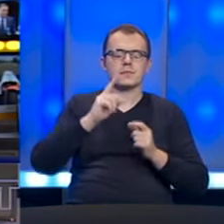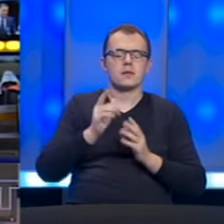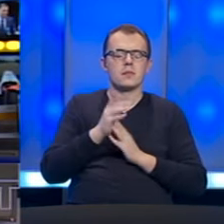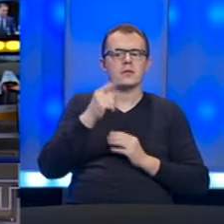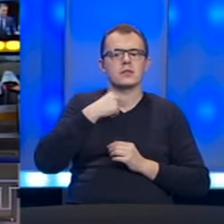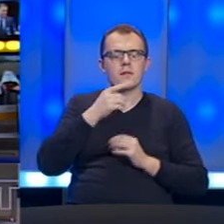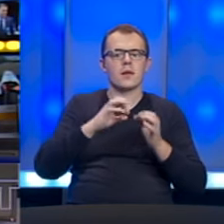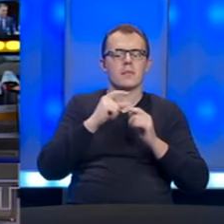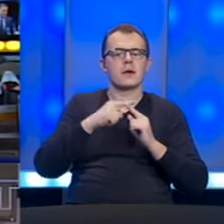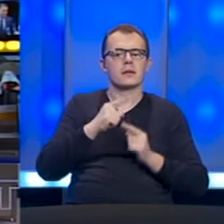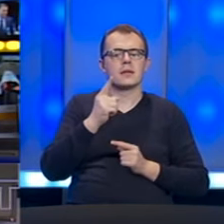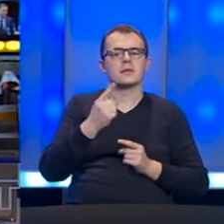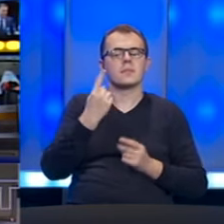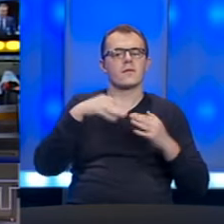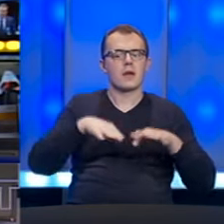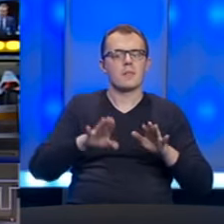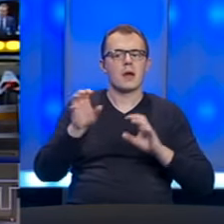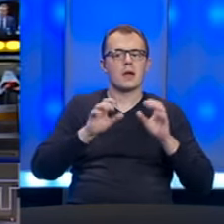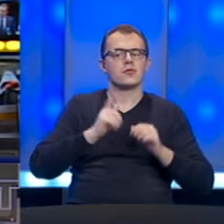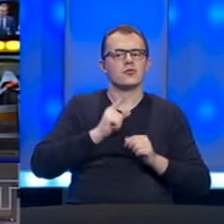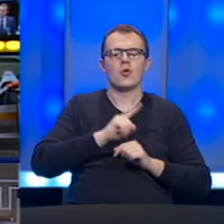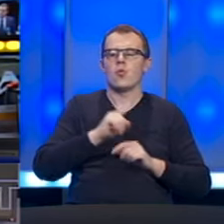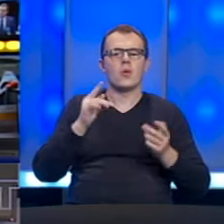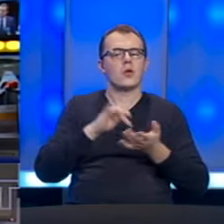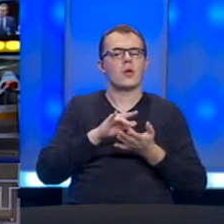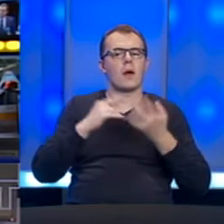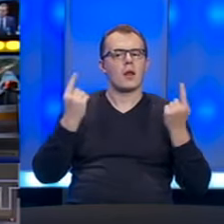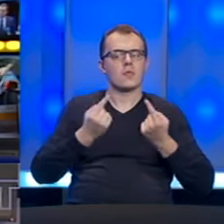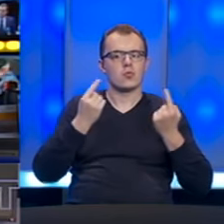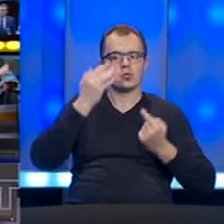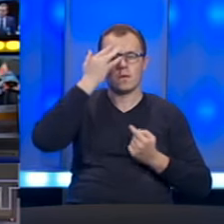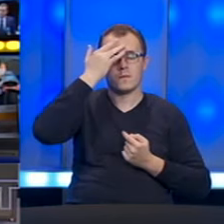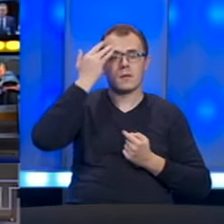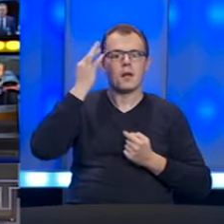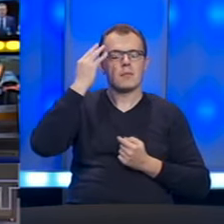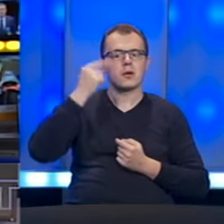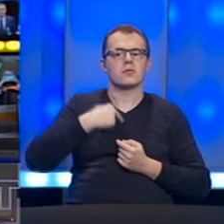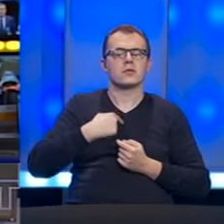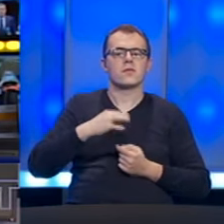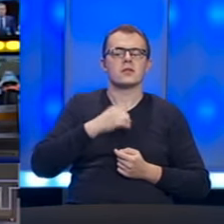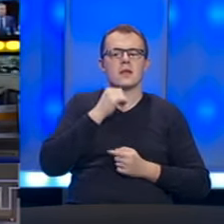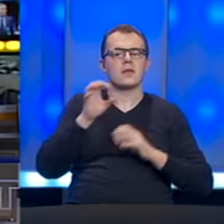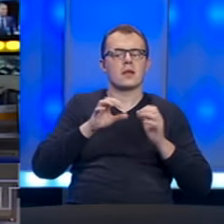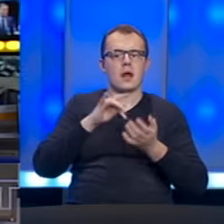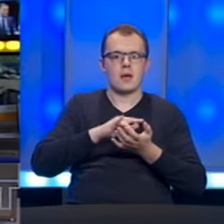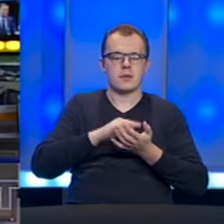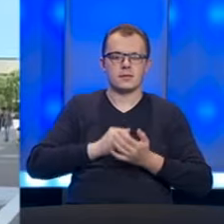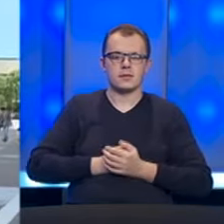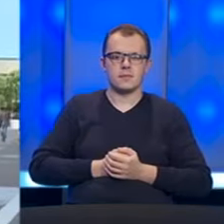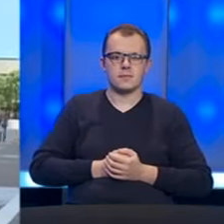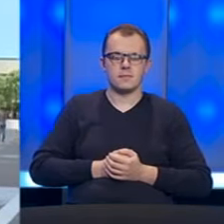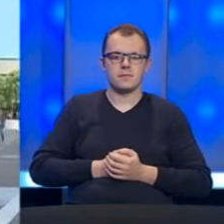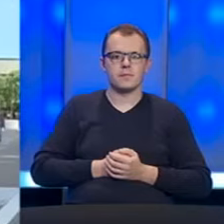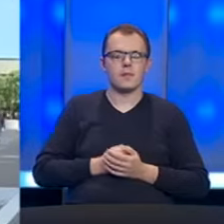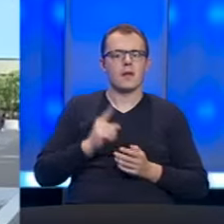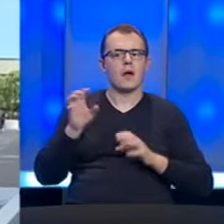BHRT da 1. maj radnici dočekuju u nenormalnim uslovima, brinu za svoje zdravlje i radna mjesta.